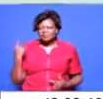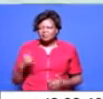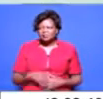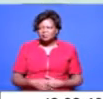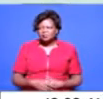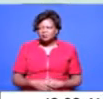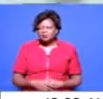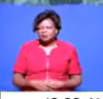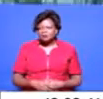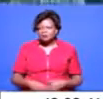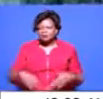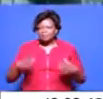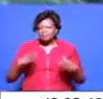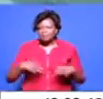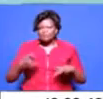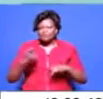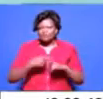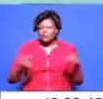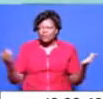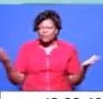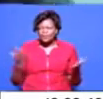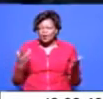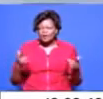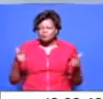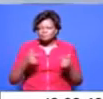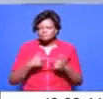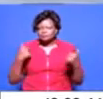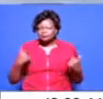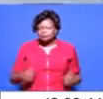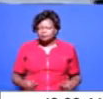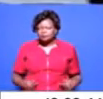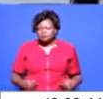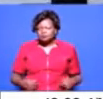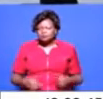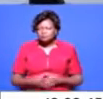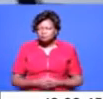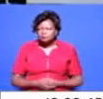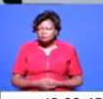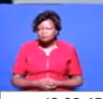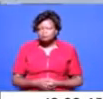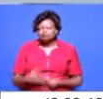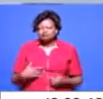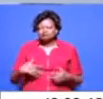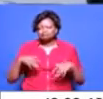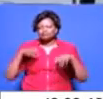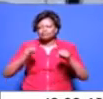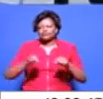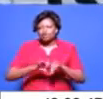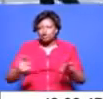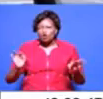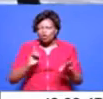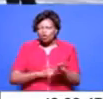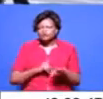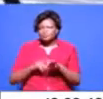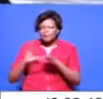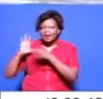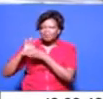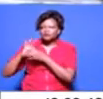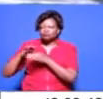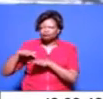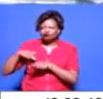Wakazi wa sehemu ya Altai mkoani Xinjiang kaskazini magharibi mwa China wamerithi kwa muda mrefu desturi ya kuteleza kwenye theluji